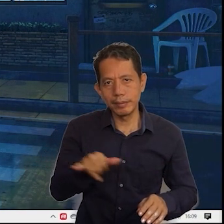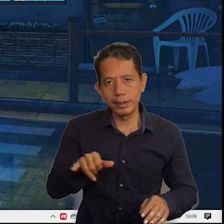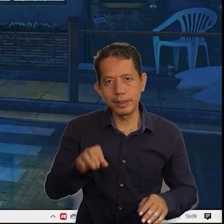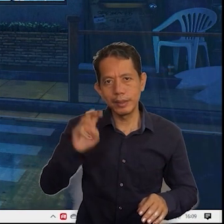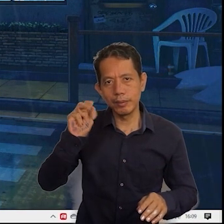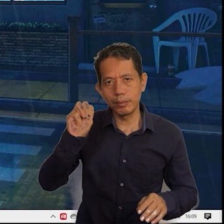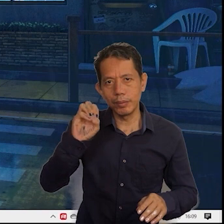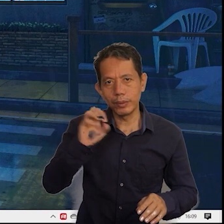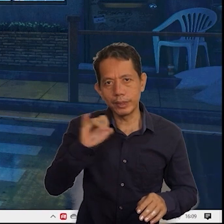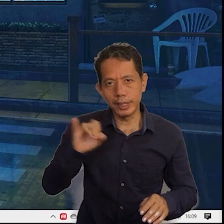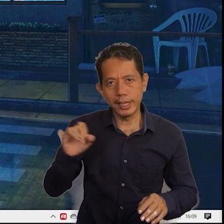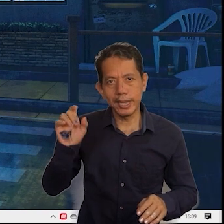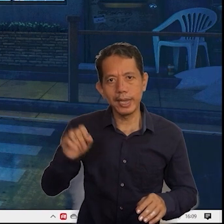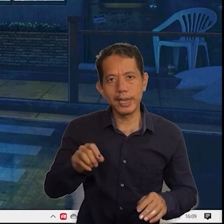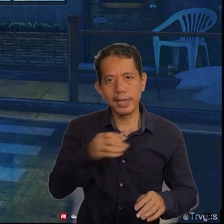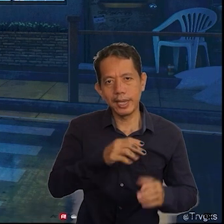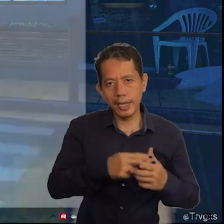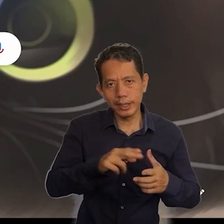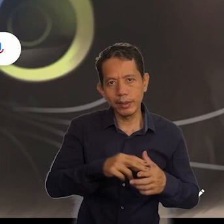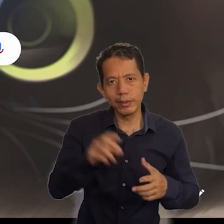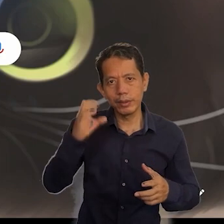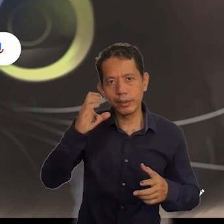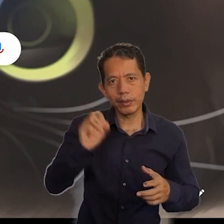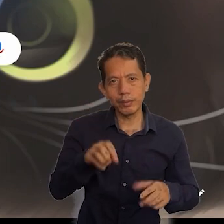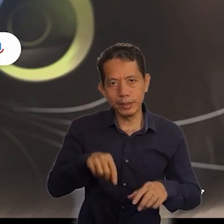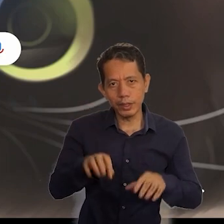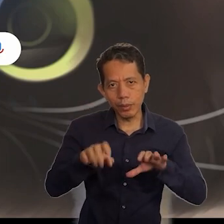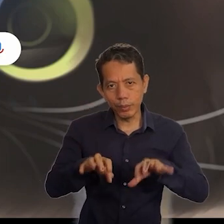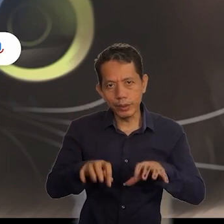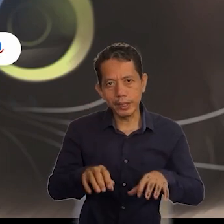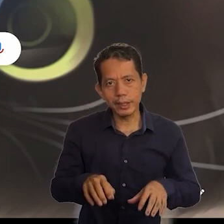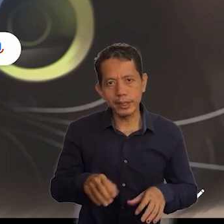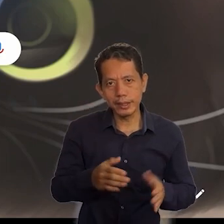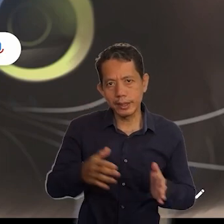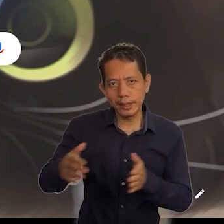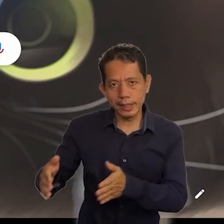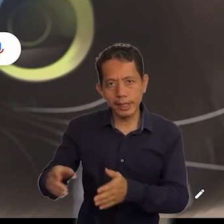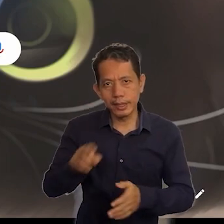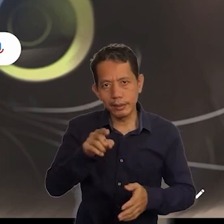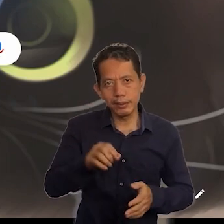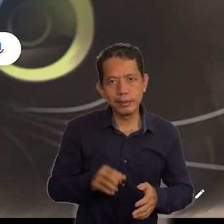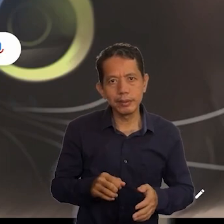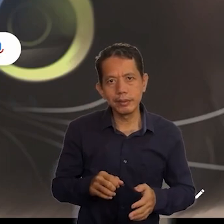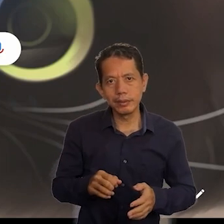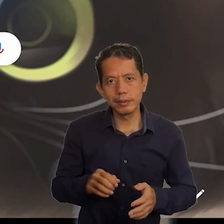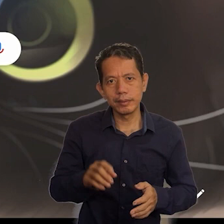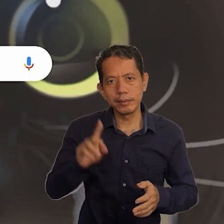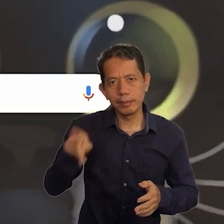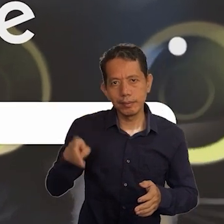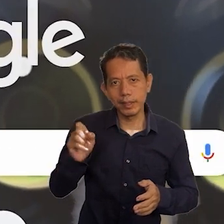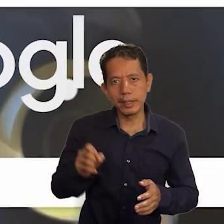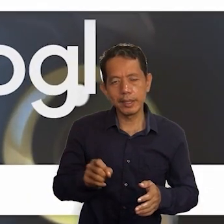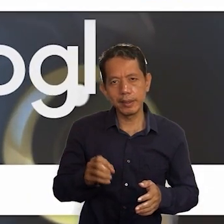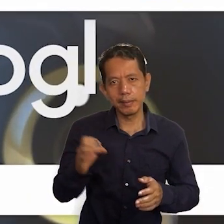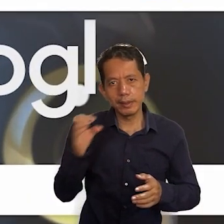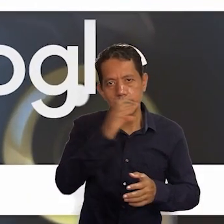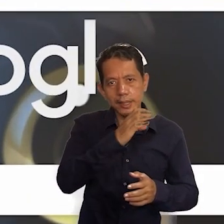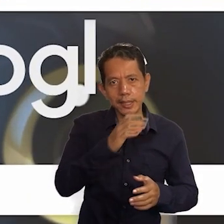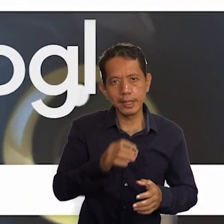Mozilla atau Chrome di komputer. Setelah itu, pada kolom pencarian, ketikkan kata